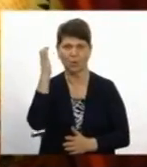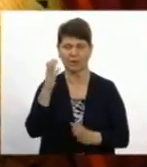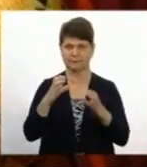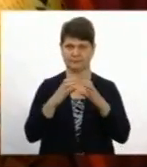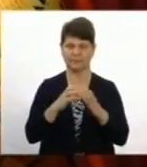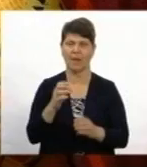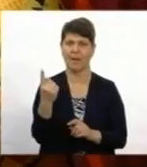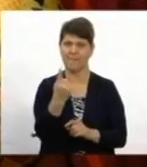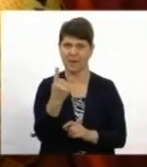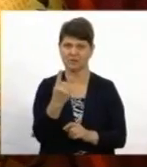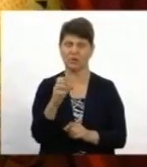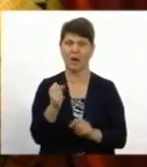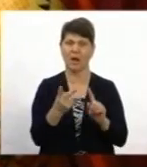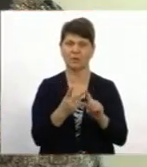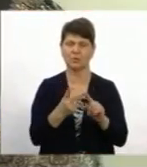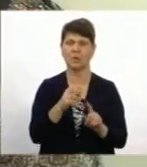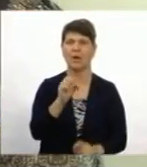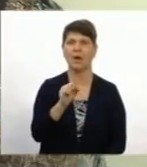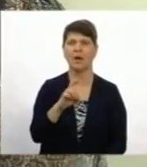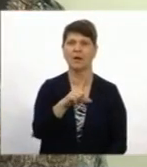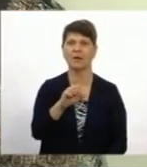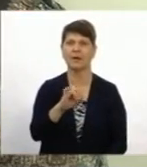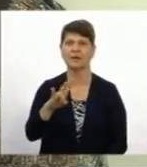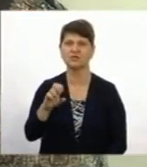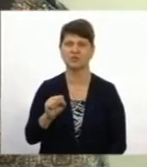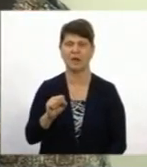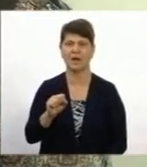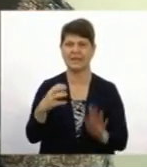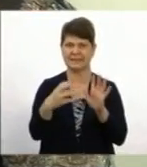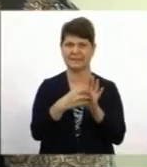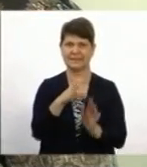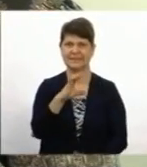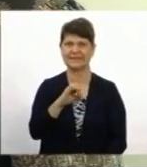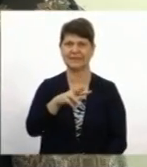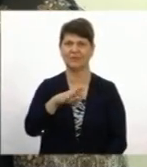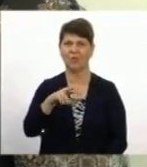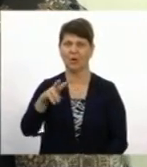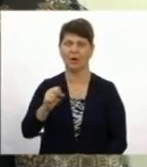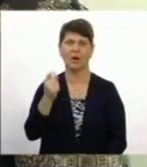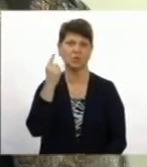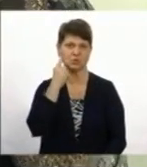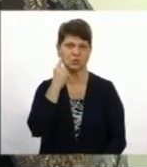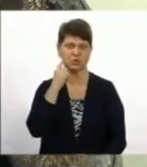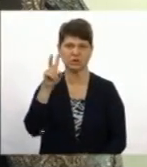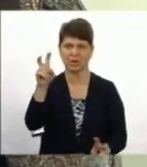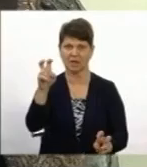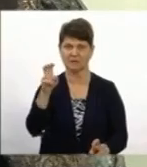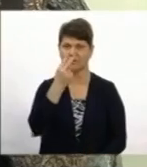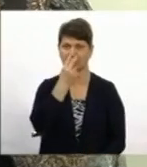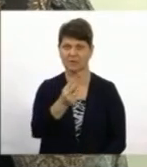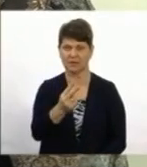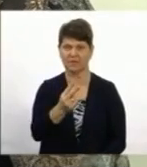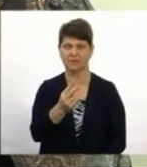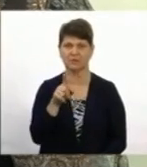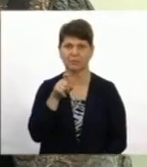а друге – це оця архаїчна символіка, яка от коли чуєш назву, ти навіть дивишся